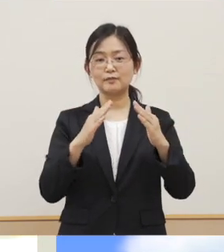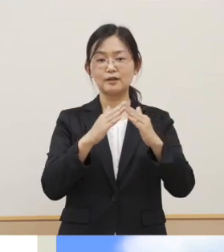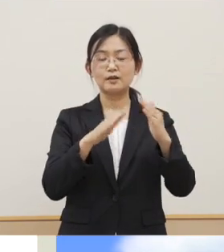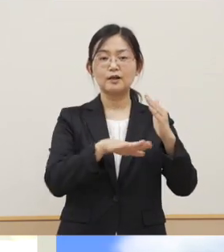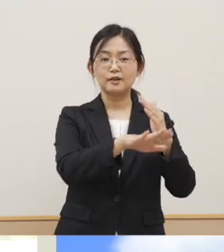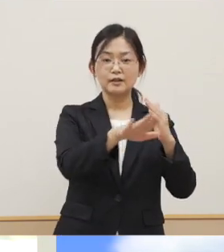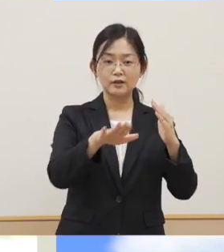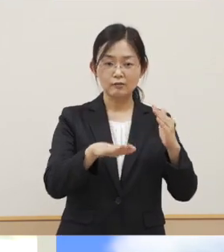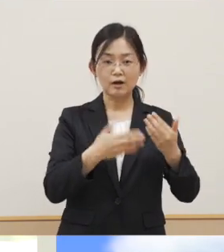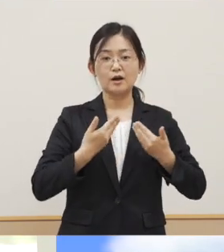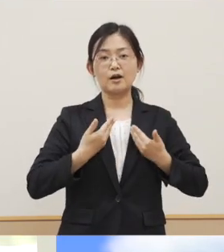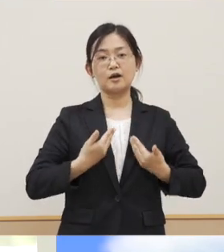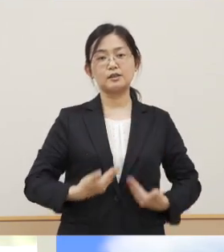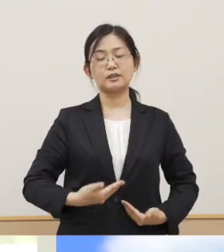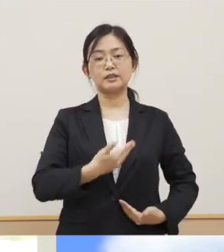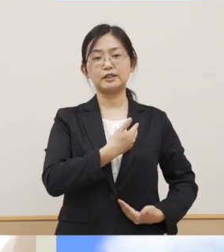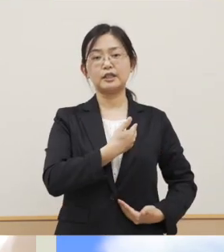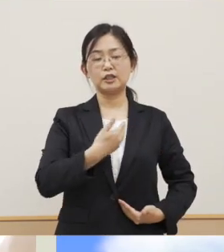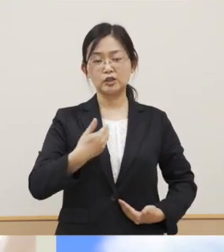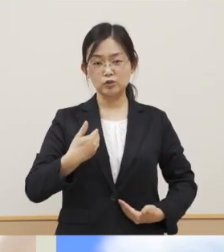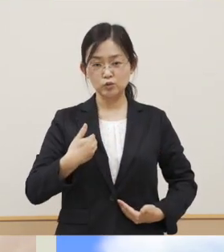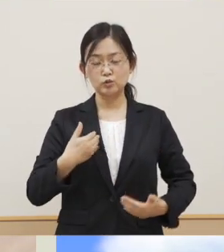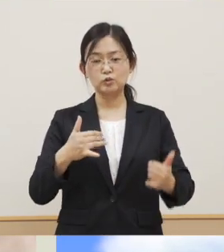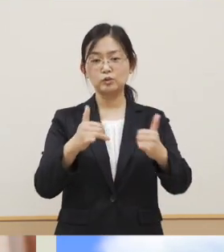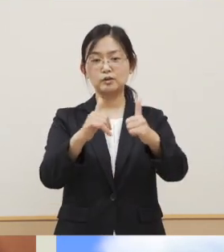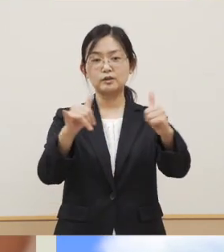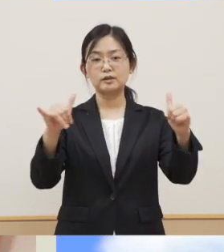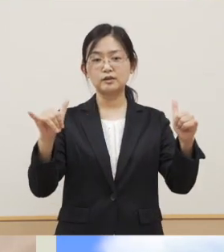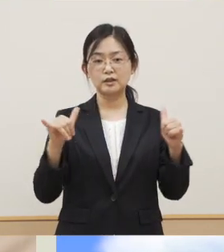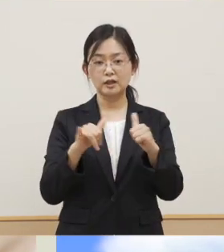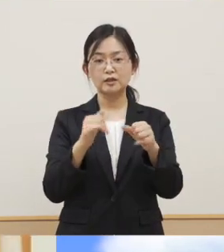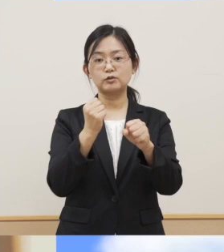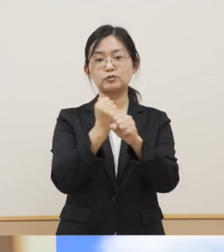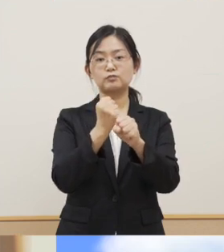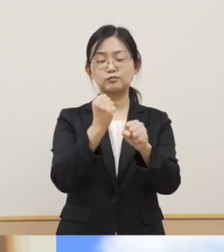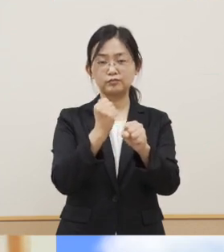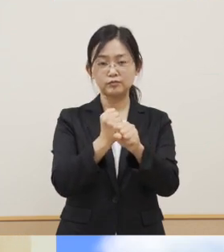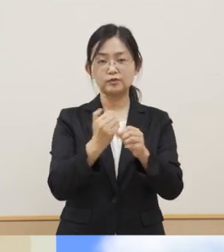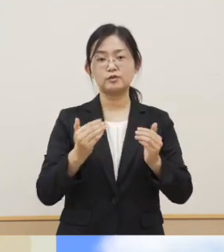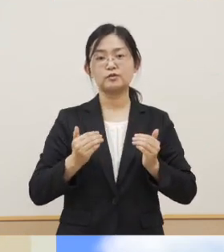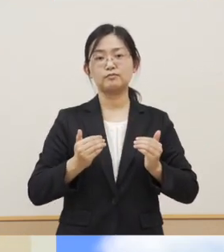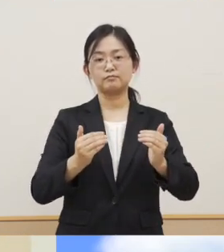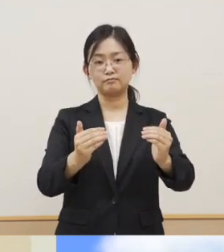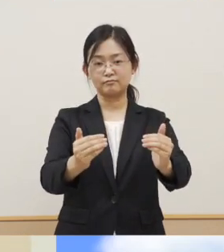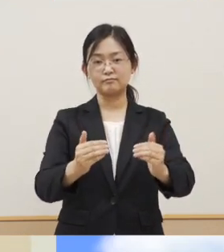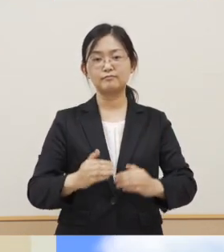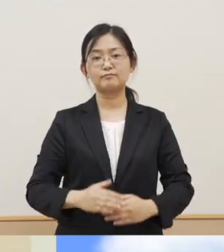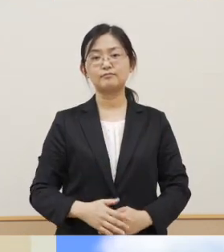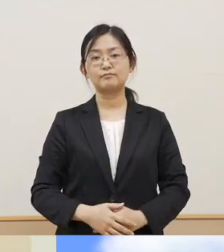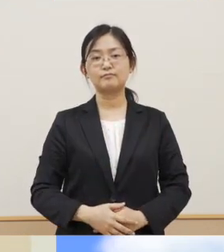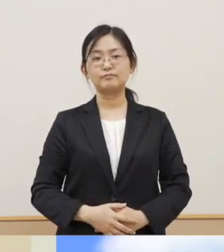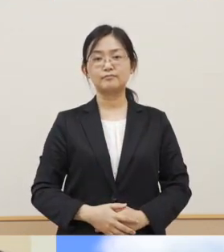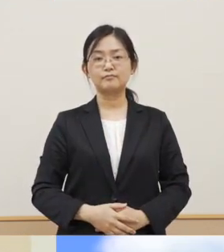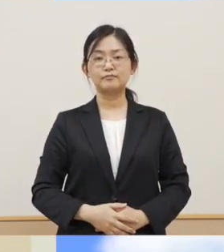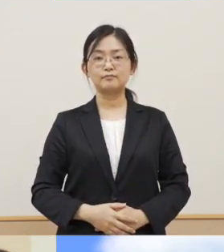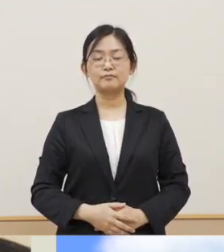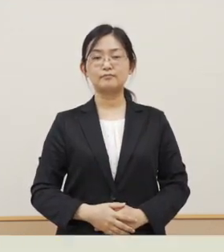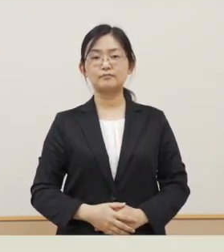育て家庭が安心して子育てを行うことができるまちづくりを進めていきます。